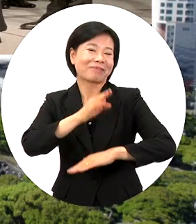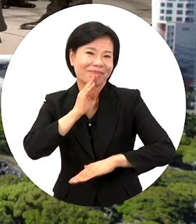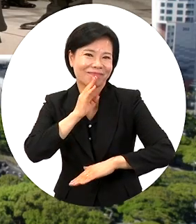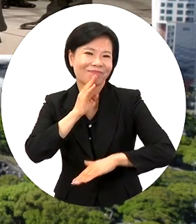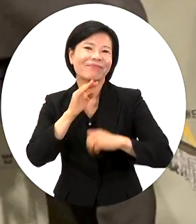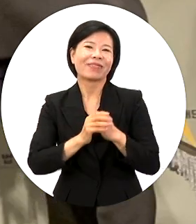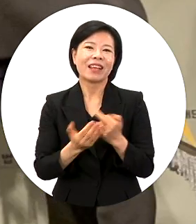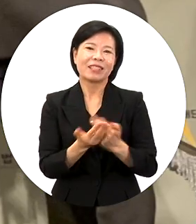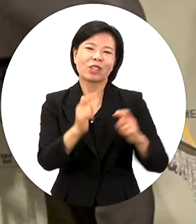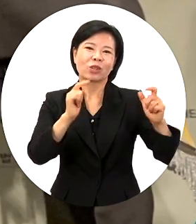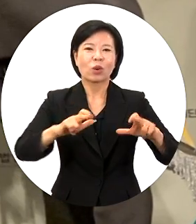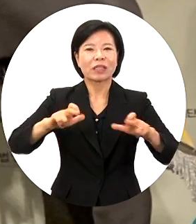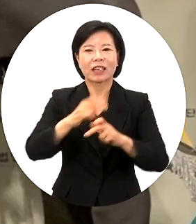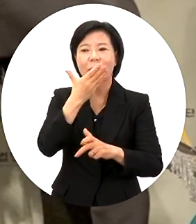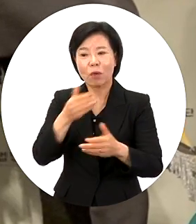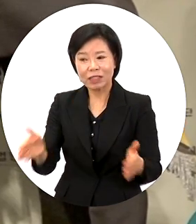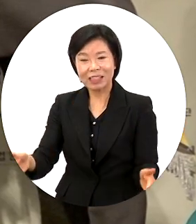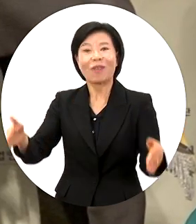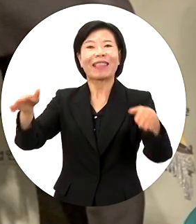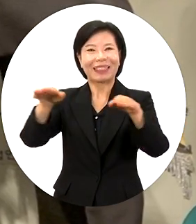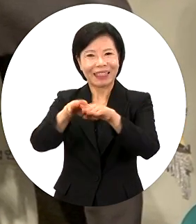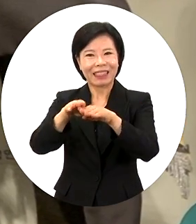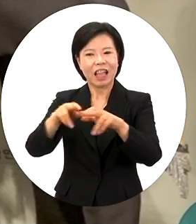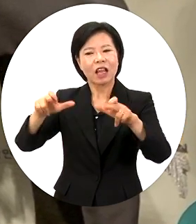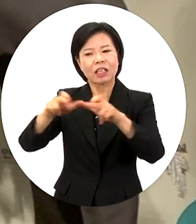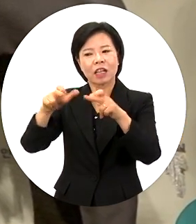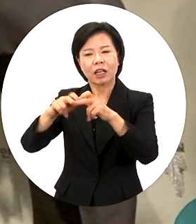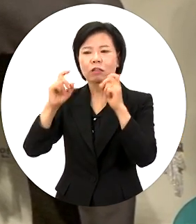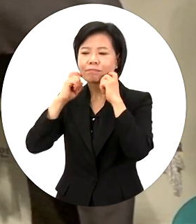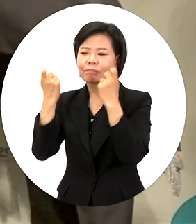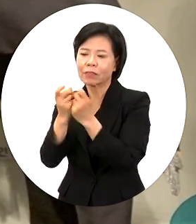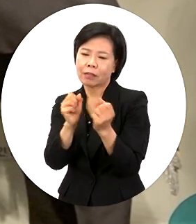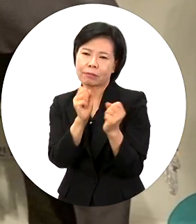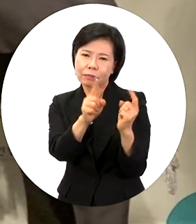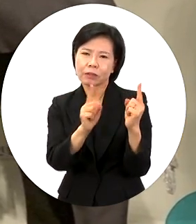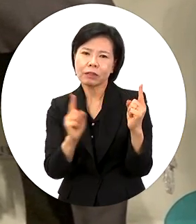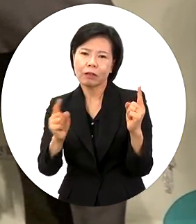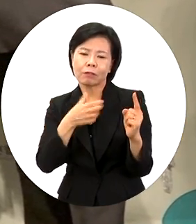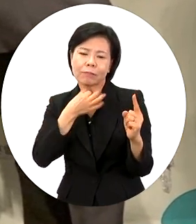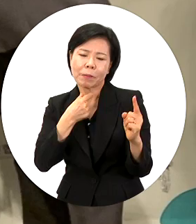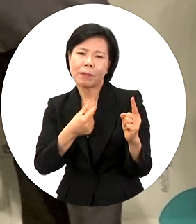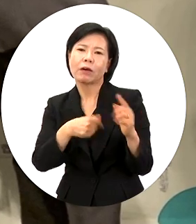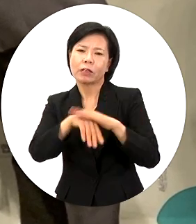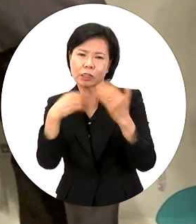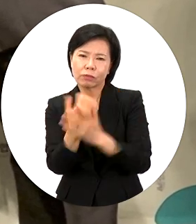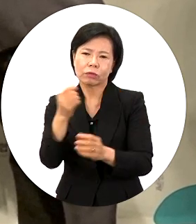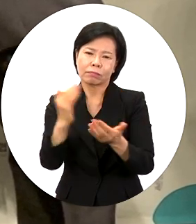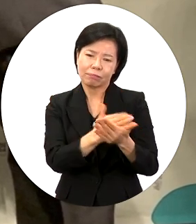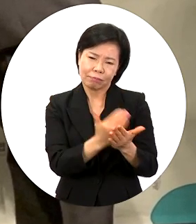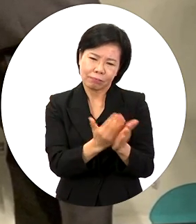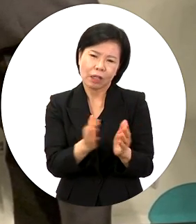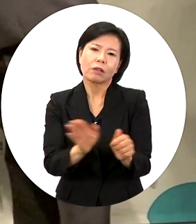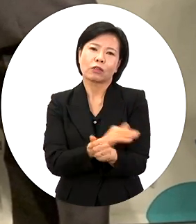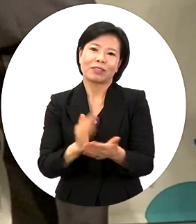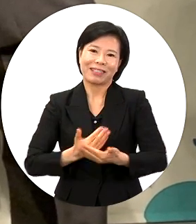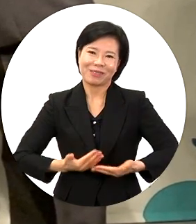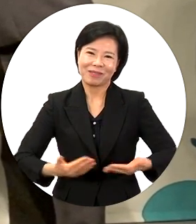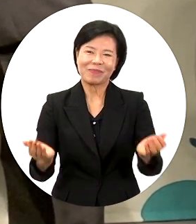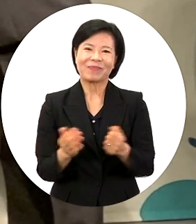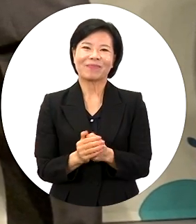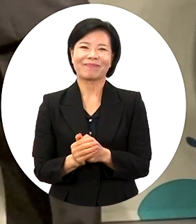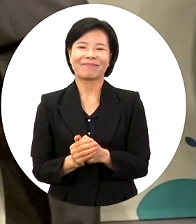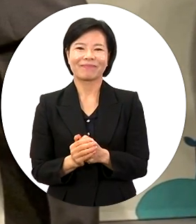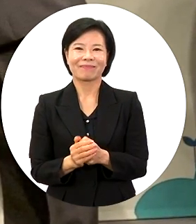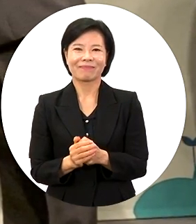결과인데요. 제주도 장애인 복지관은 장애인의 개별적인 요구와 욕구에 기반한 다양한 서비스를